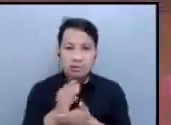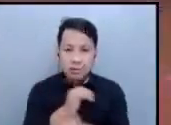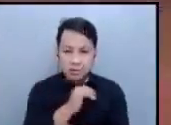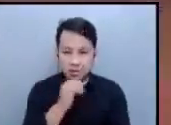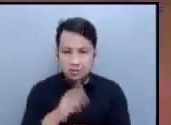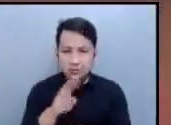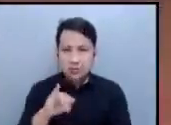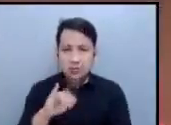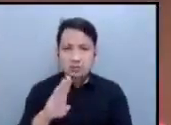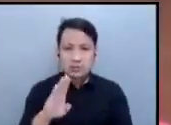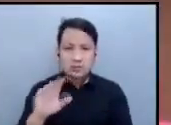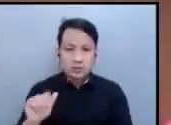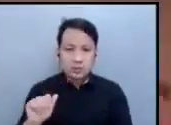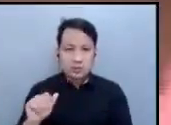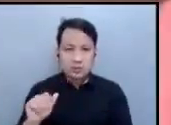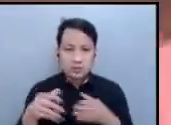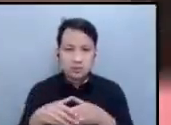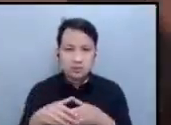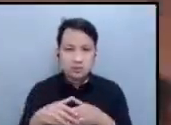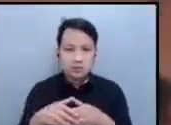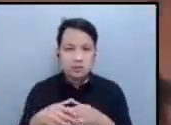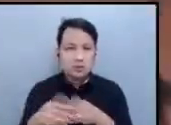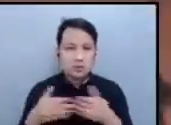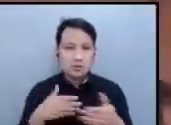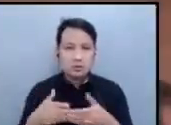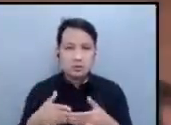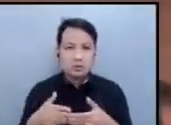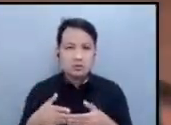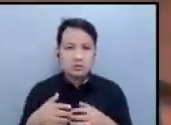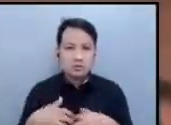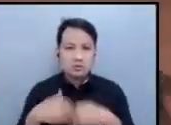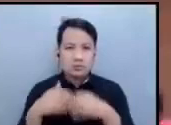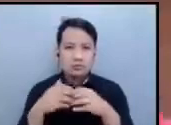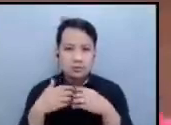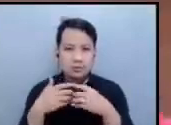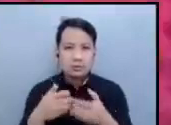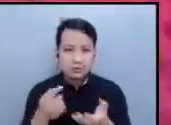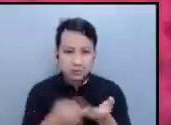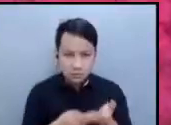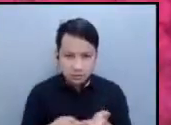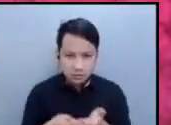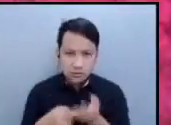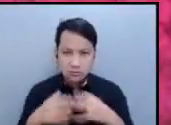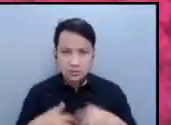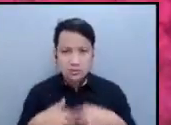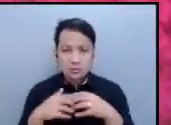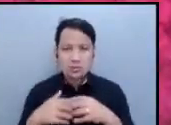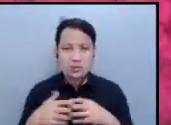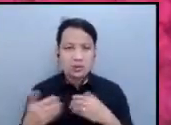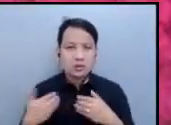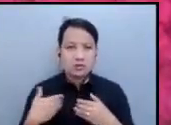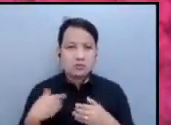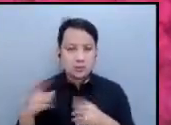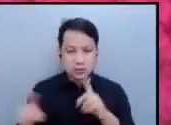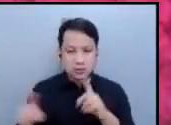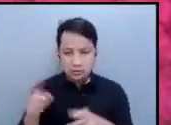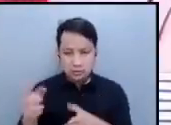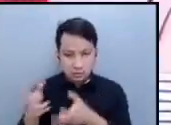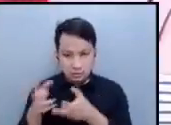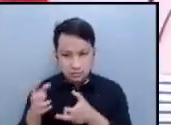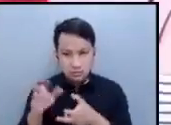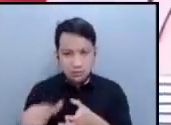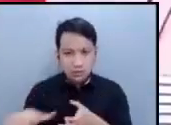BIDA. Ayon kay Robredo, hindi maaaring magpatuloy ang diskusyon sa pagbuo nito nang hindi napakikinggan ang kanilang